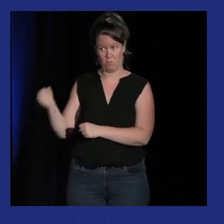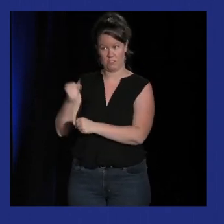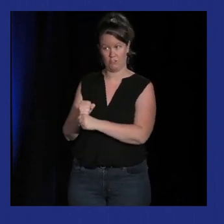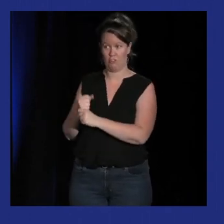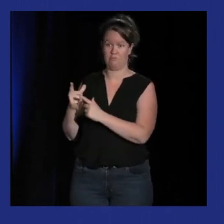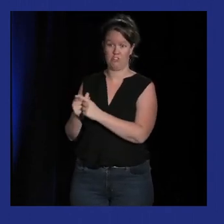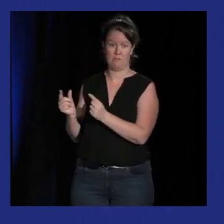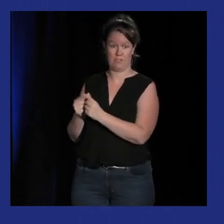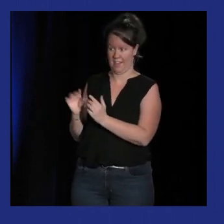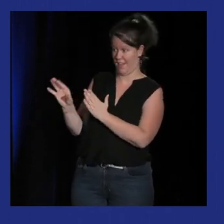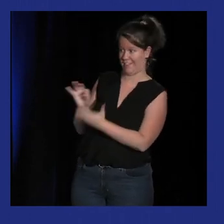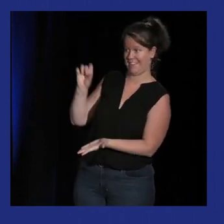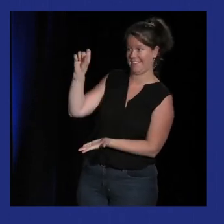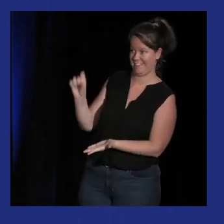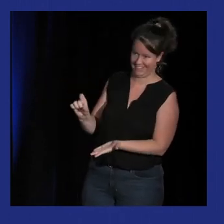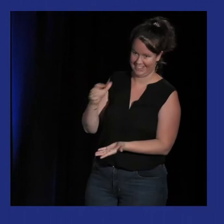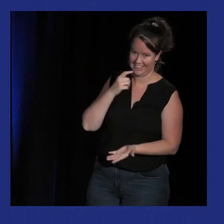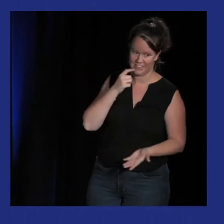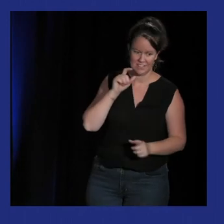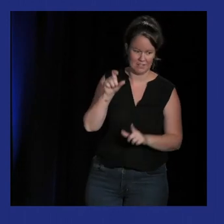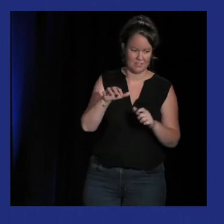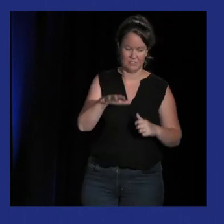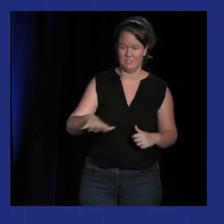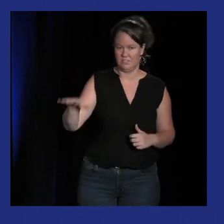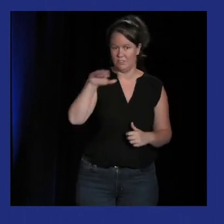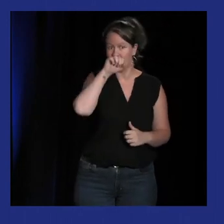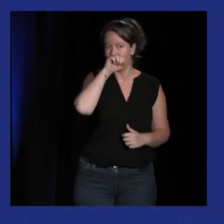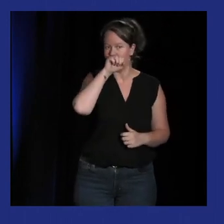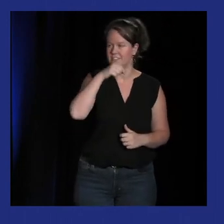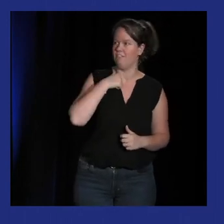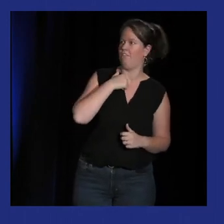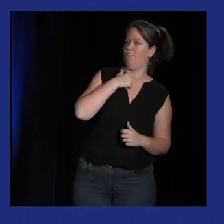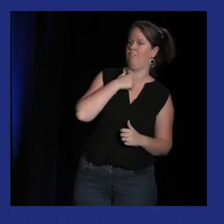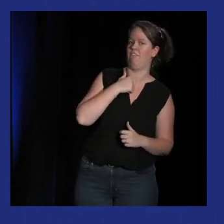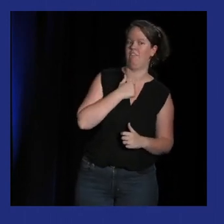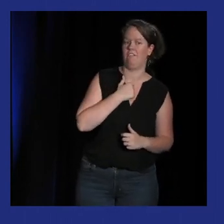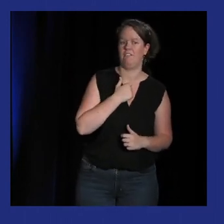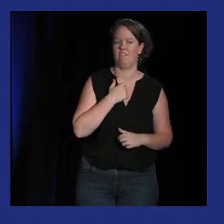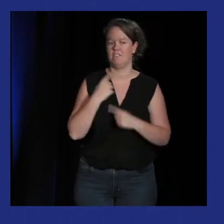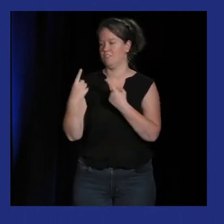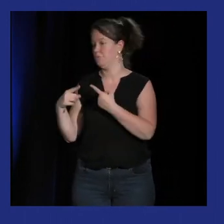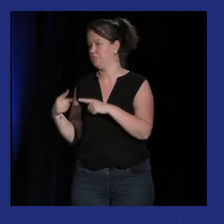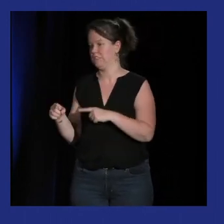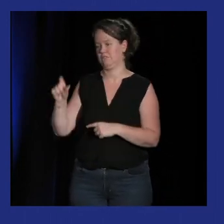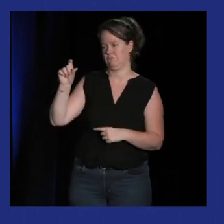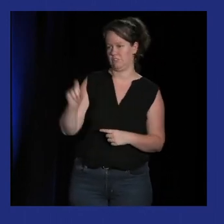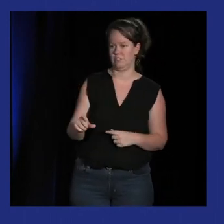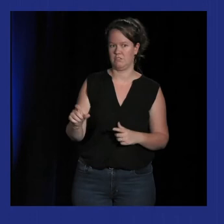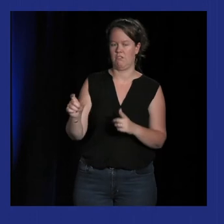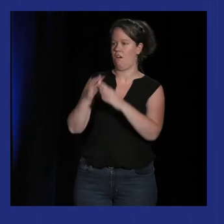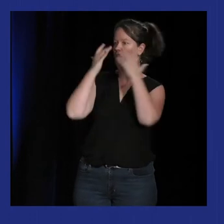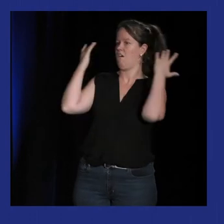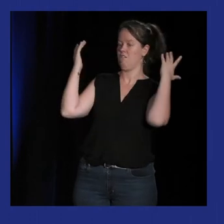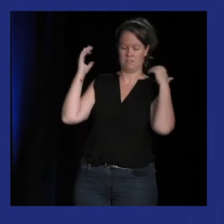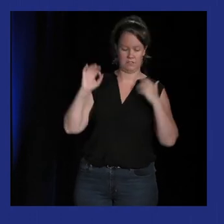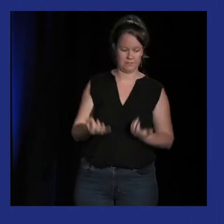pour le fan c'est très virtuellement c'est les mêmes musiques c'est les mêmes compositrices l'expérience est juste différente